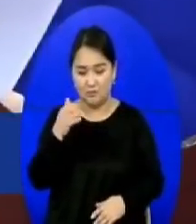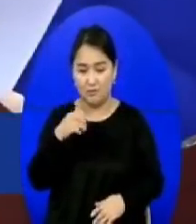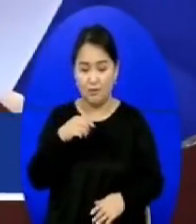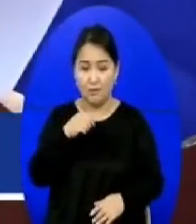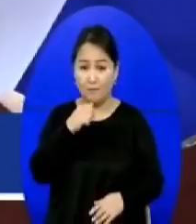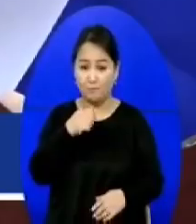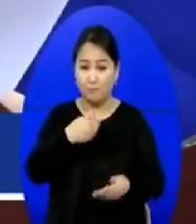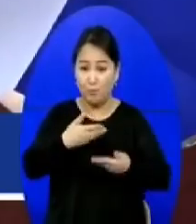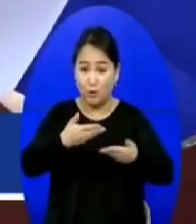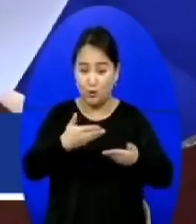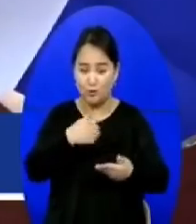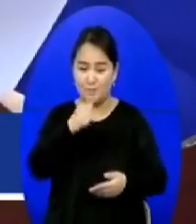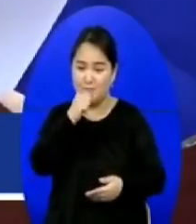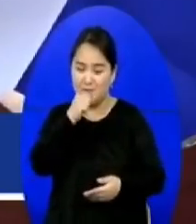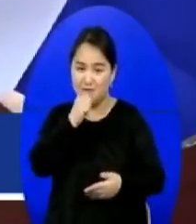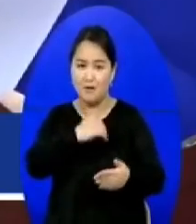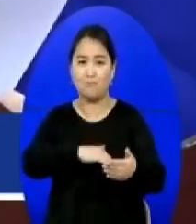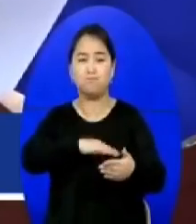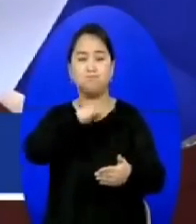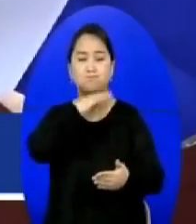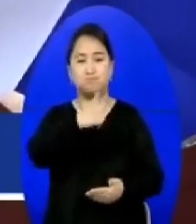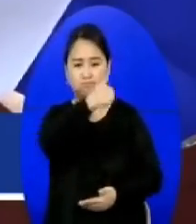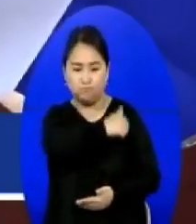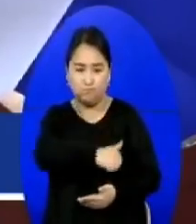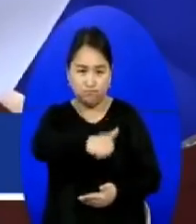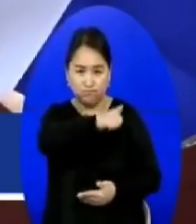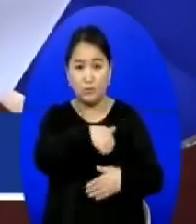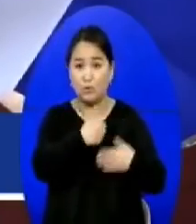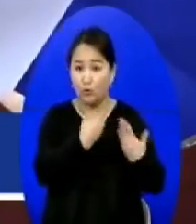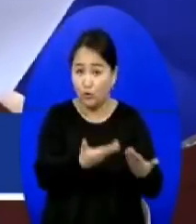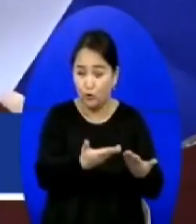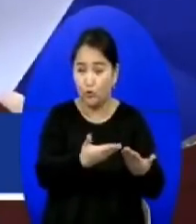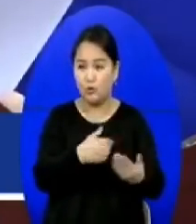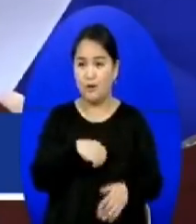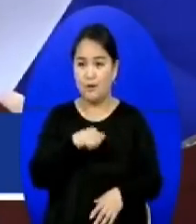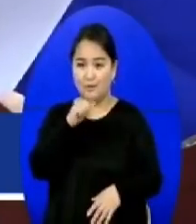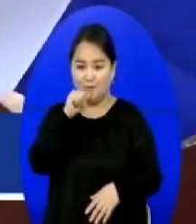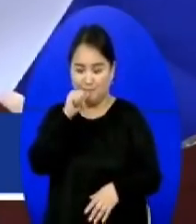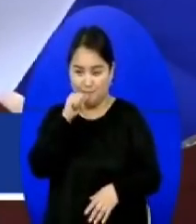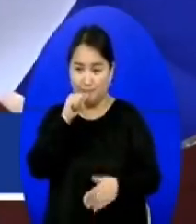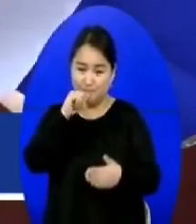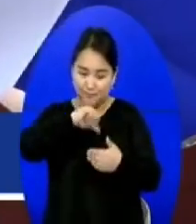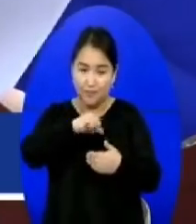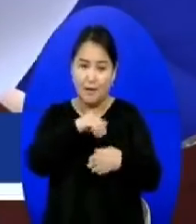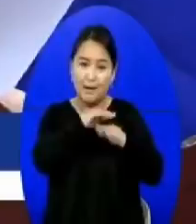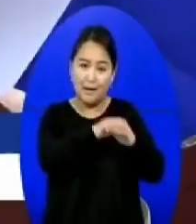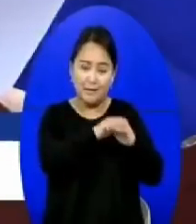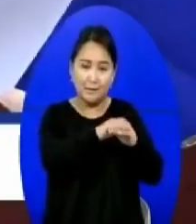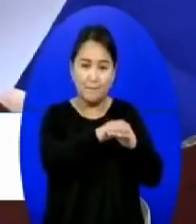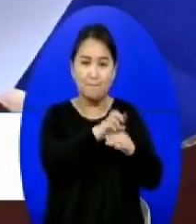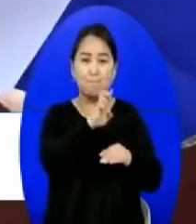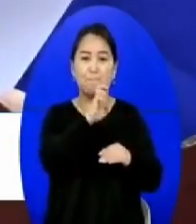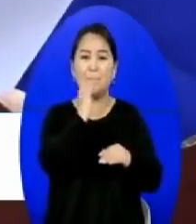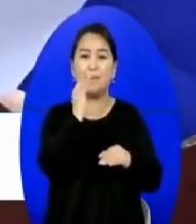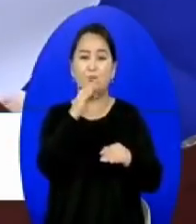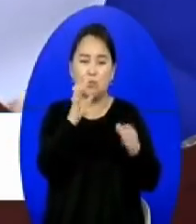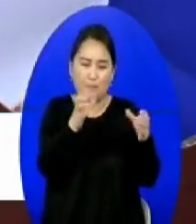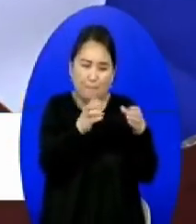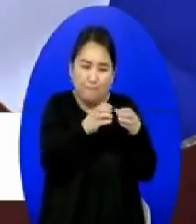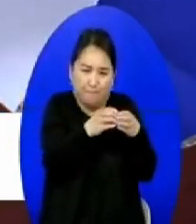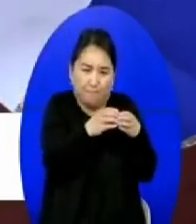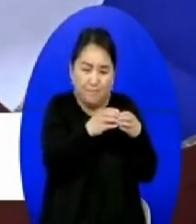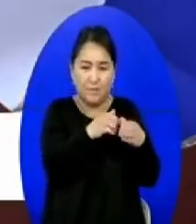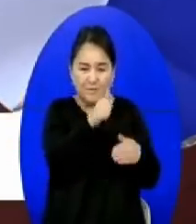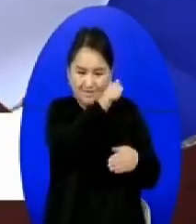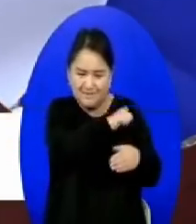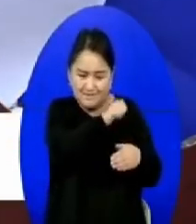тасралтгүй төлсөөр хангах, төлс хадгалах битүүмжил сайтай дундын болон хангамжийн баазуудад нөөц бүрдүүлэх